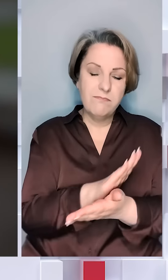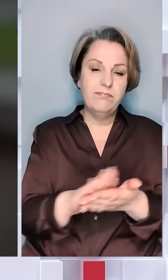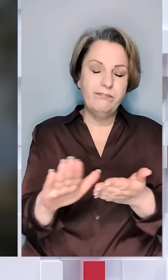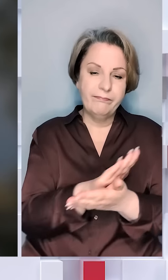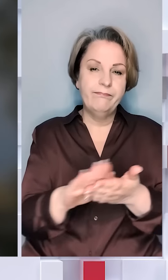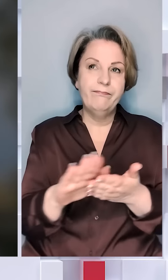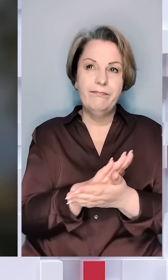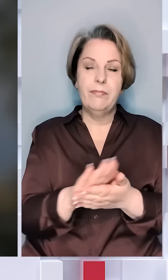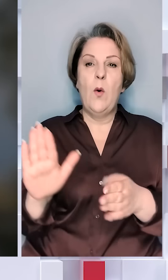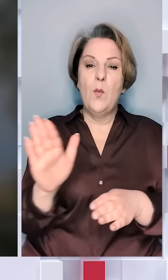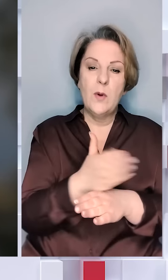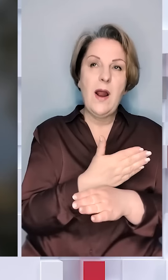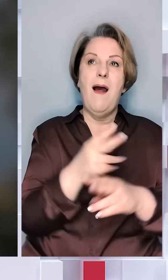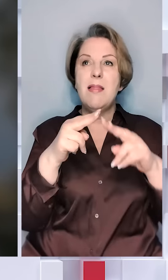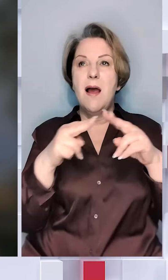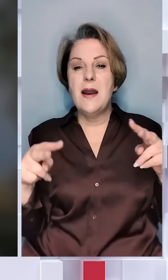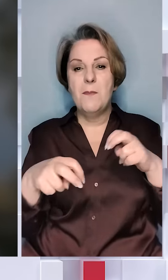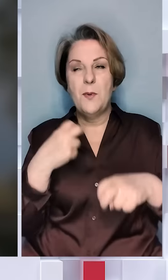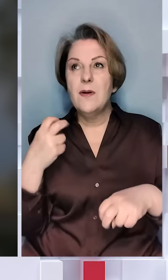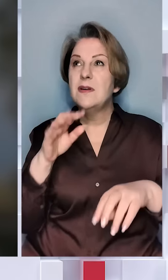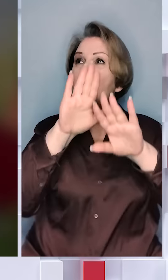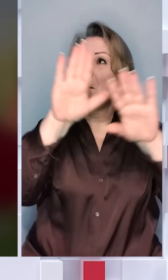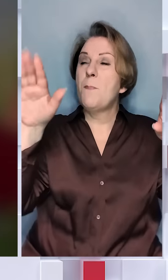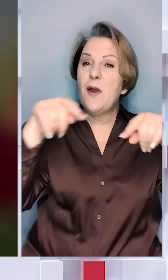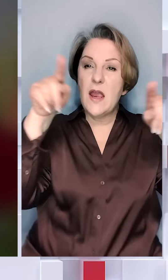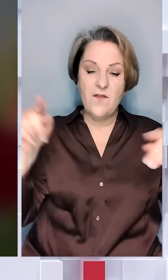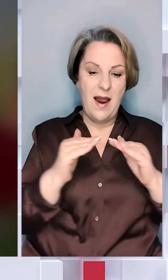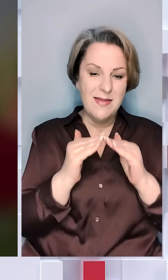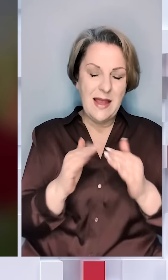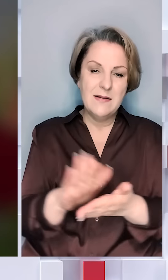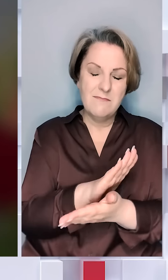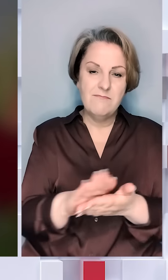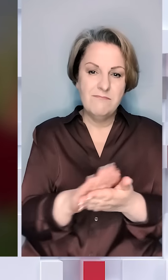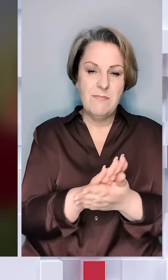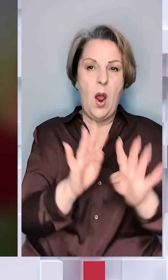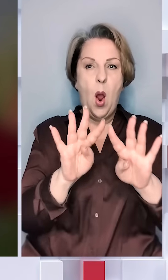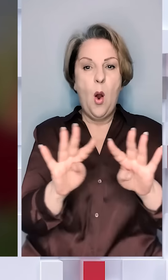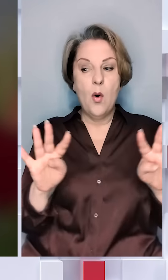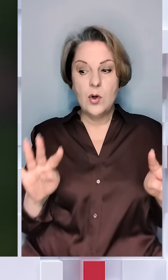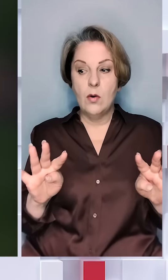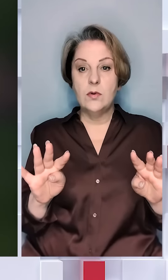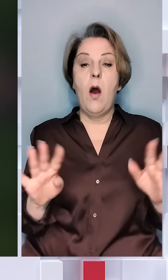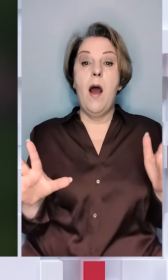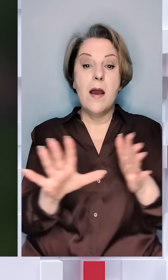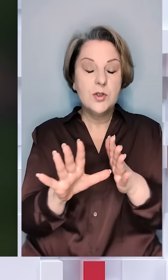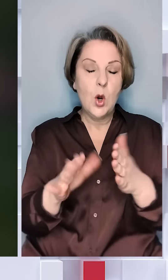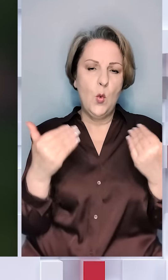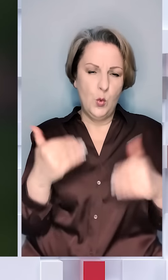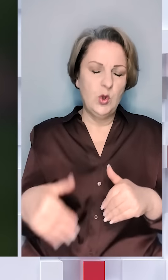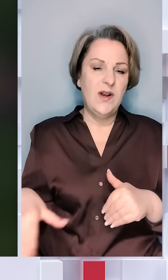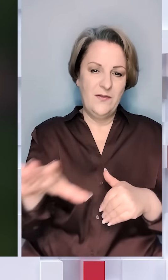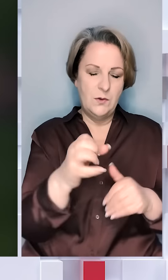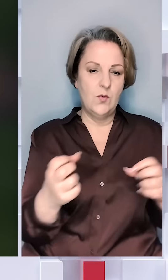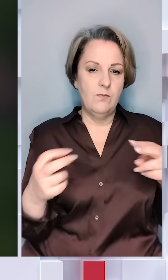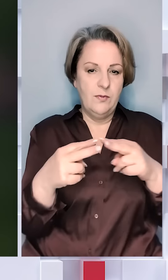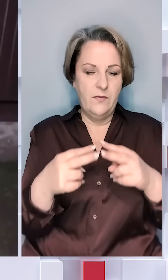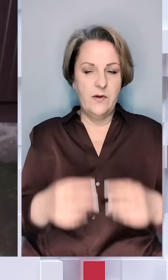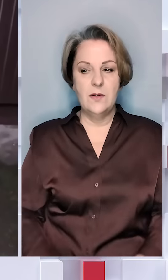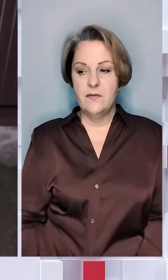доріг і лінії електропередач повалені дерева, білборди, частини дахів та огорож. Живлення майже всюди вже